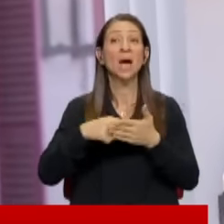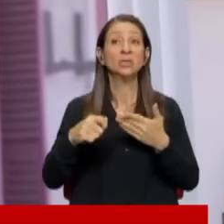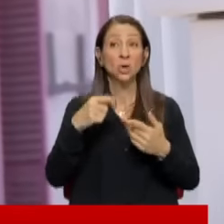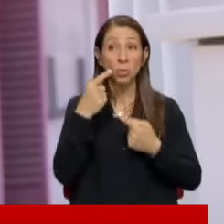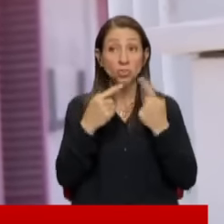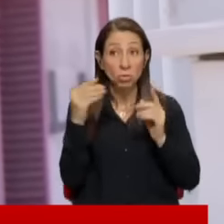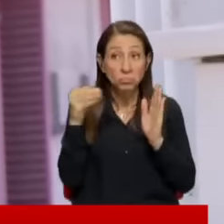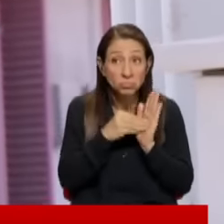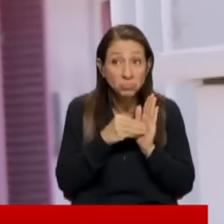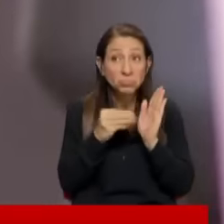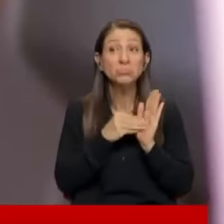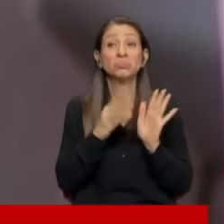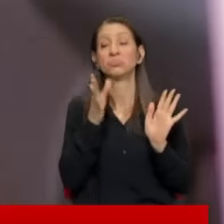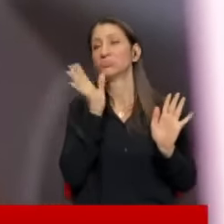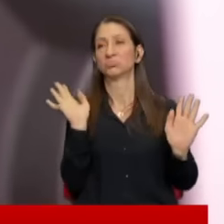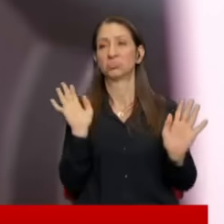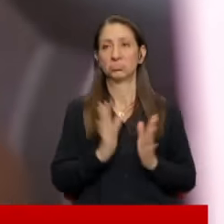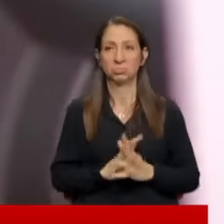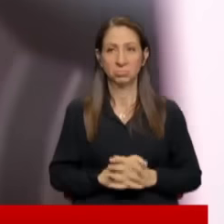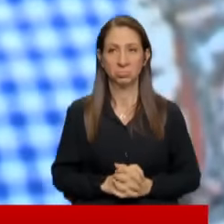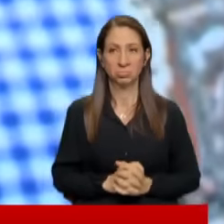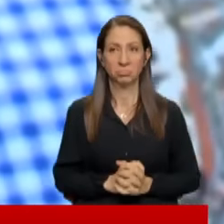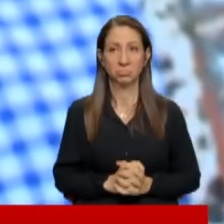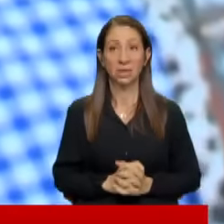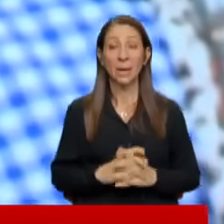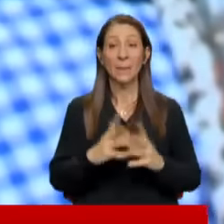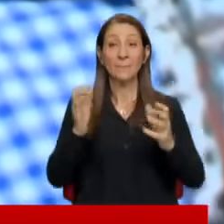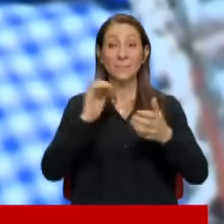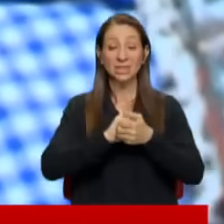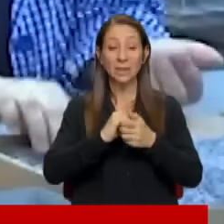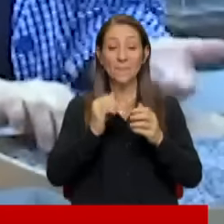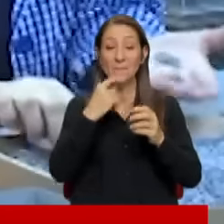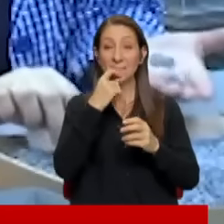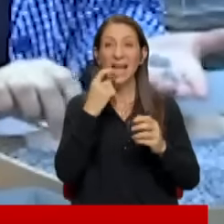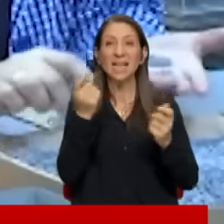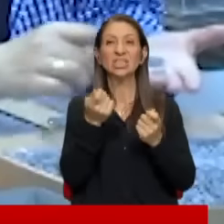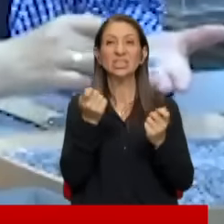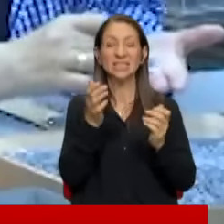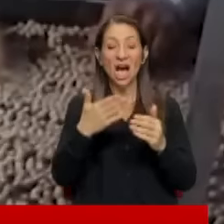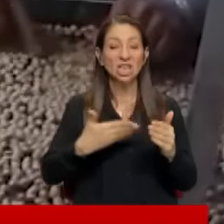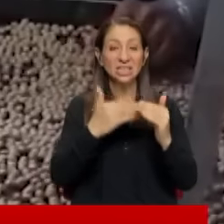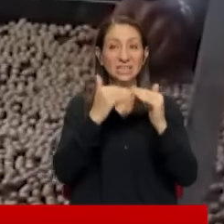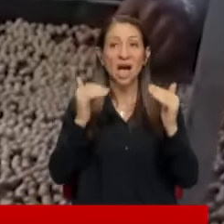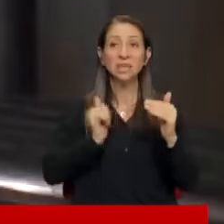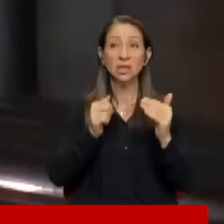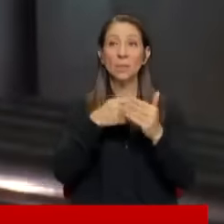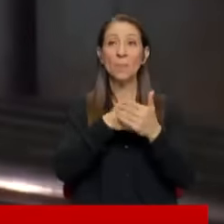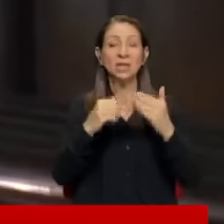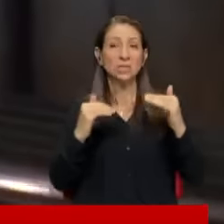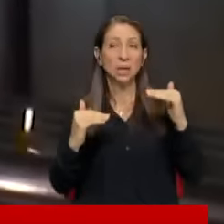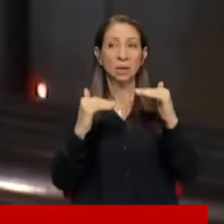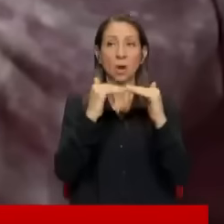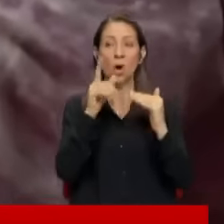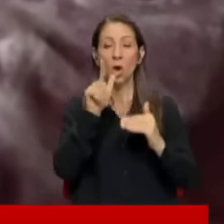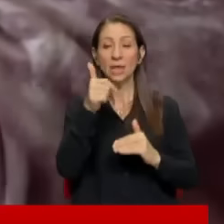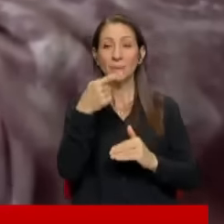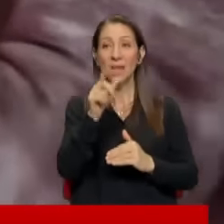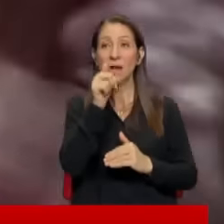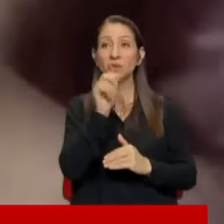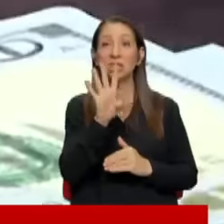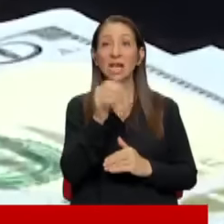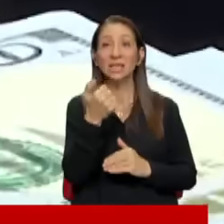da gündeme gelir mi bilinmiyor. Birleşik Metal İş Sendikası'nın hesabına göre açlık sınırı asgari ücrete dayandı.